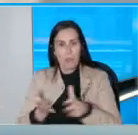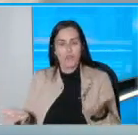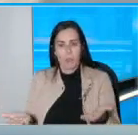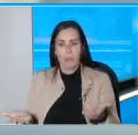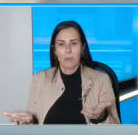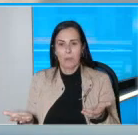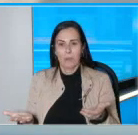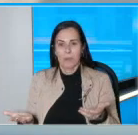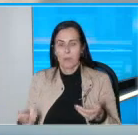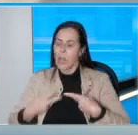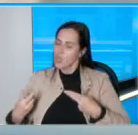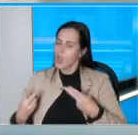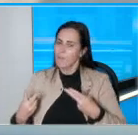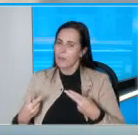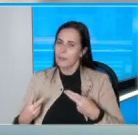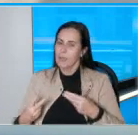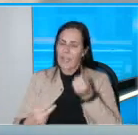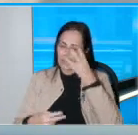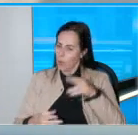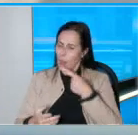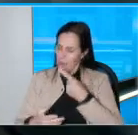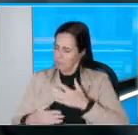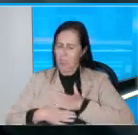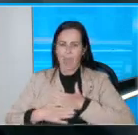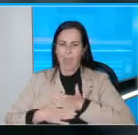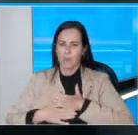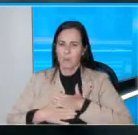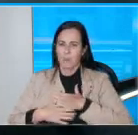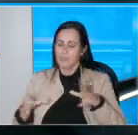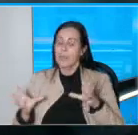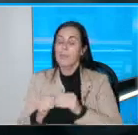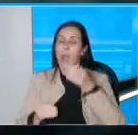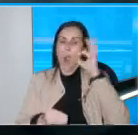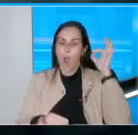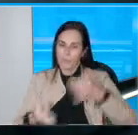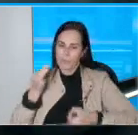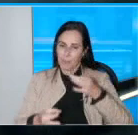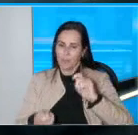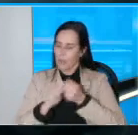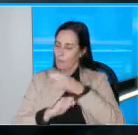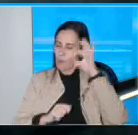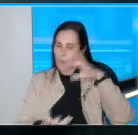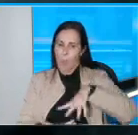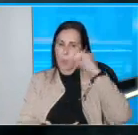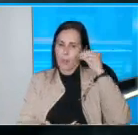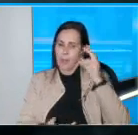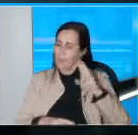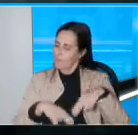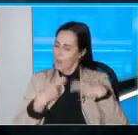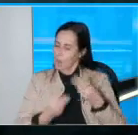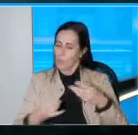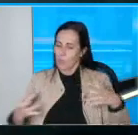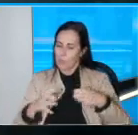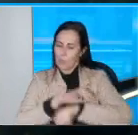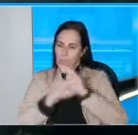בעצם לשווק את עצמה, זאת אומרת, קטר יכולה להמשיך לשווק את עצמה דרך הכוכבים שהם היו כוכבי המונדיאל וחזרו למועדון